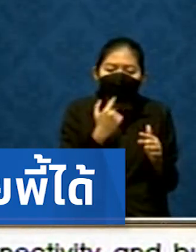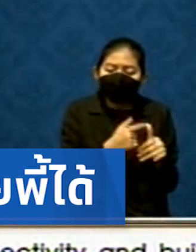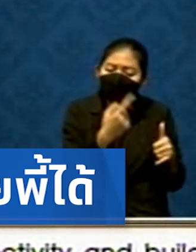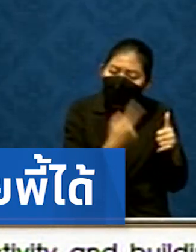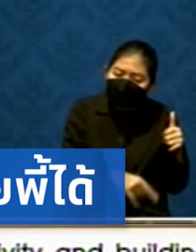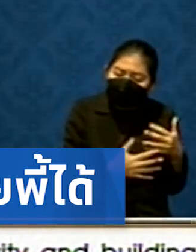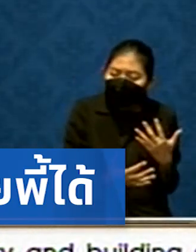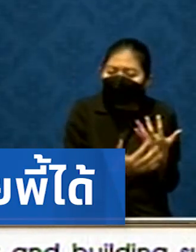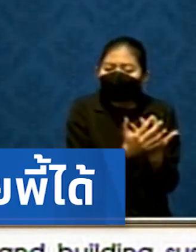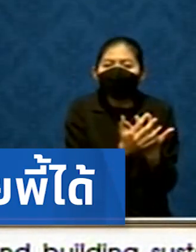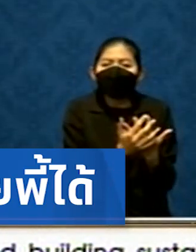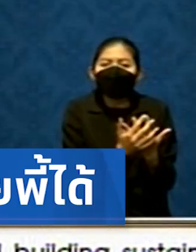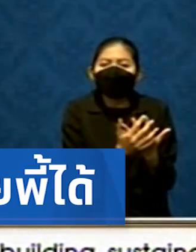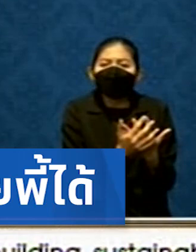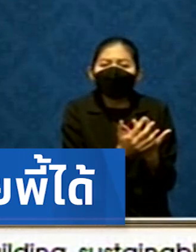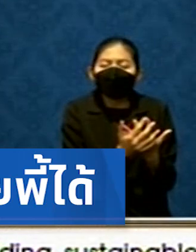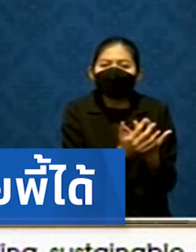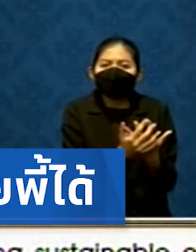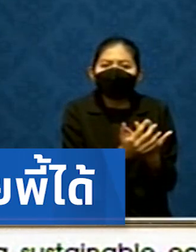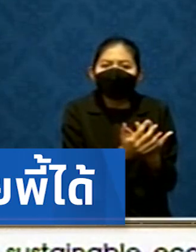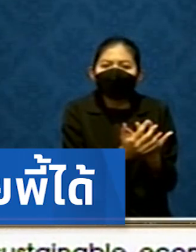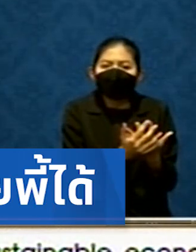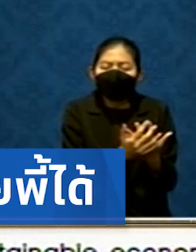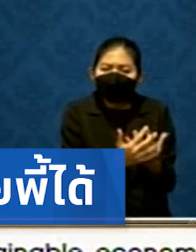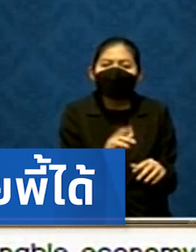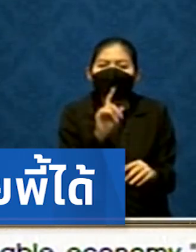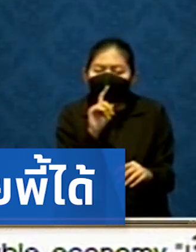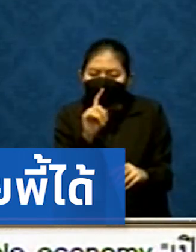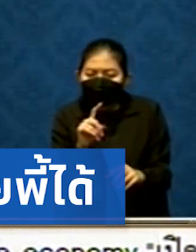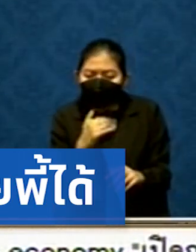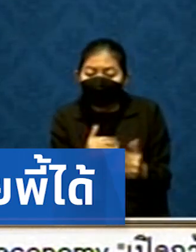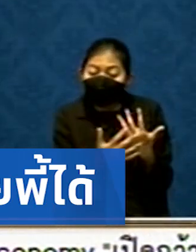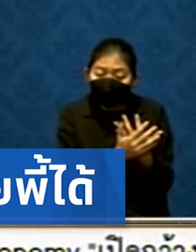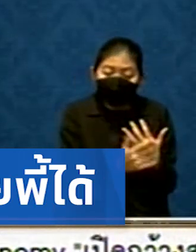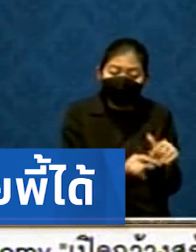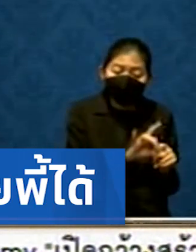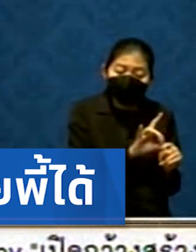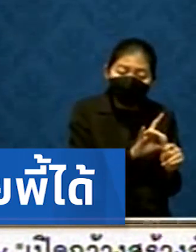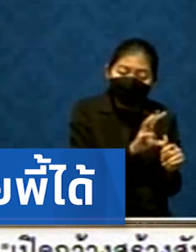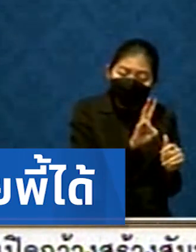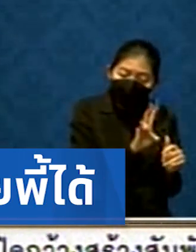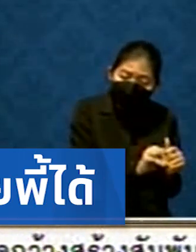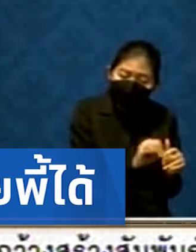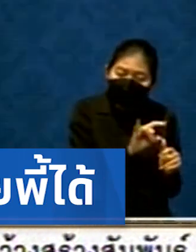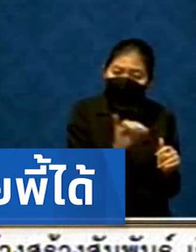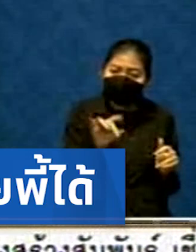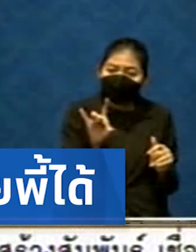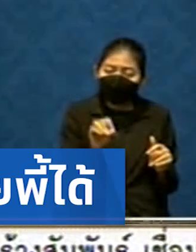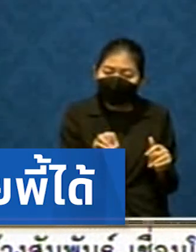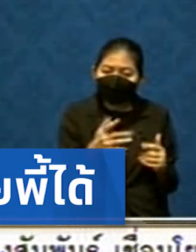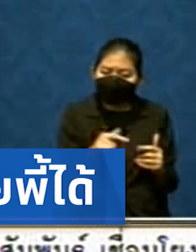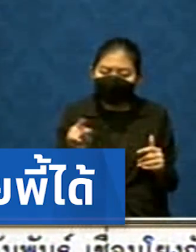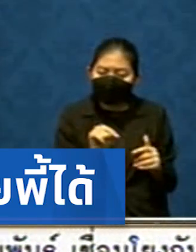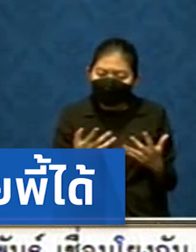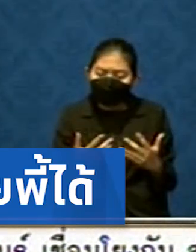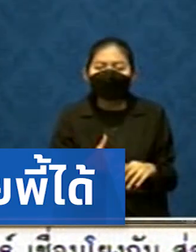ที่สุดในจังหวัดนราธิวาสแล้วถามว่าคนที่อยู่ในคุก 70-80% นี่คือใครลูกหลาน